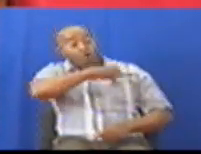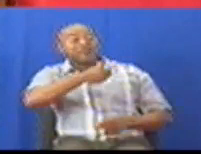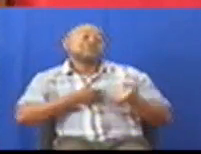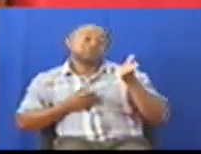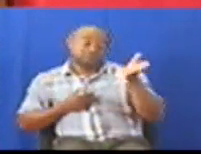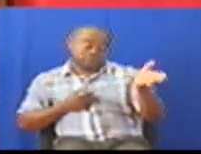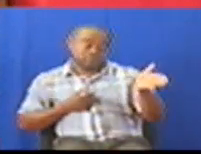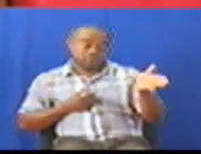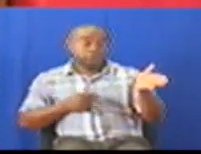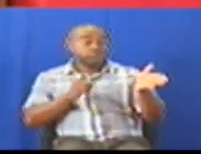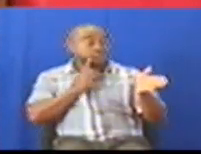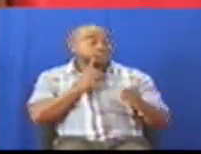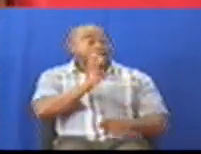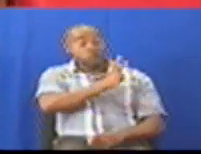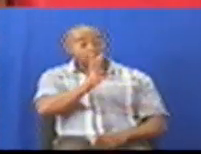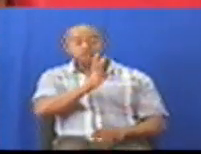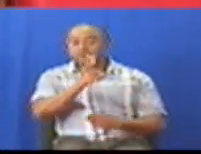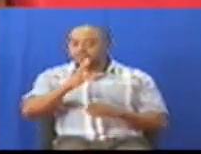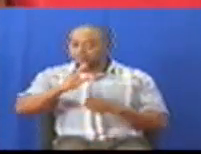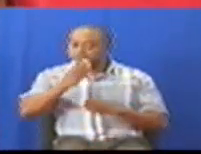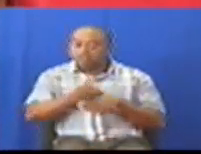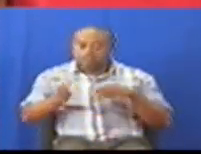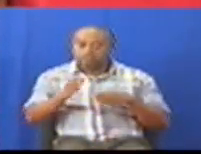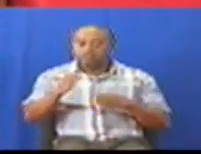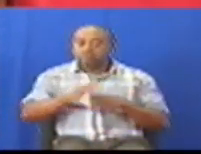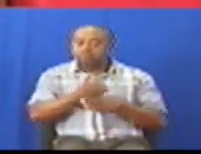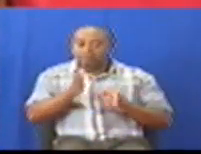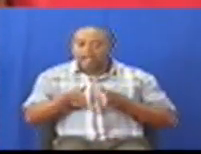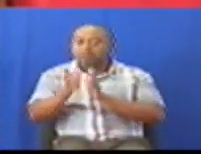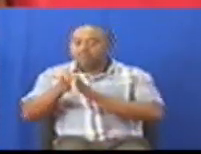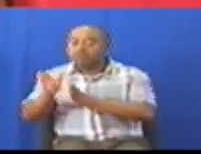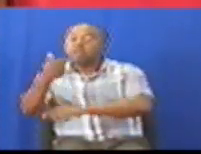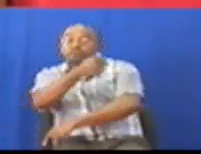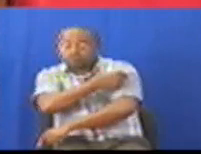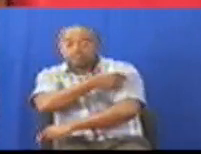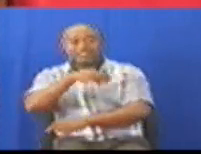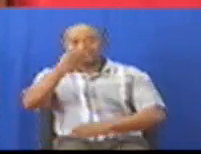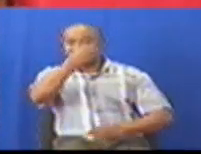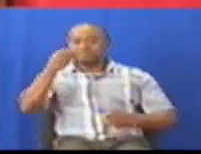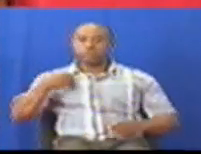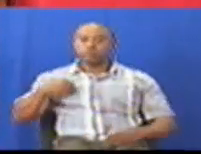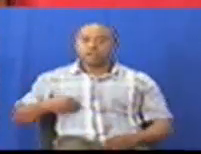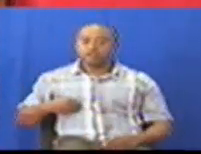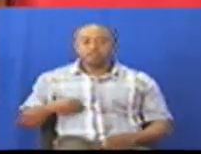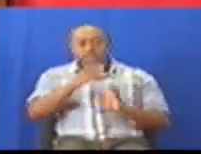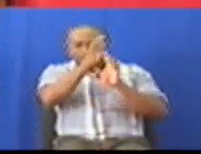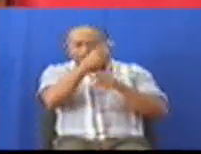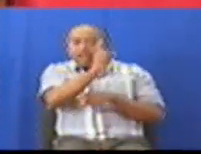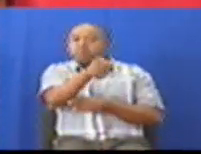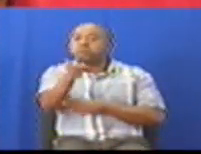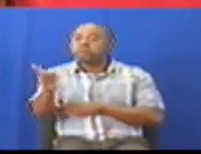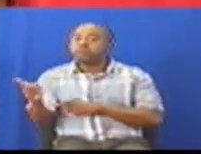wilaya zitajengwa barabara kwenye shule za sekondari. Maabara zimeshajengwa, zimefika mbali. Ninaomba